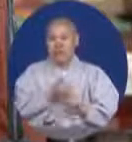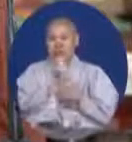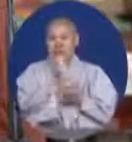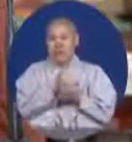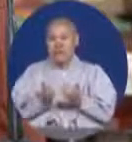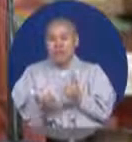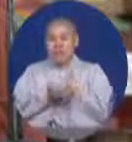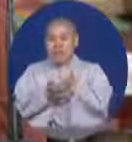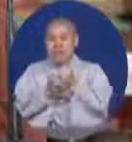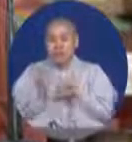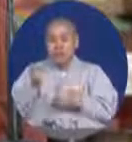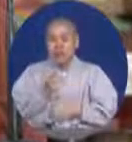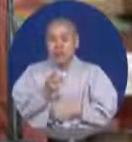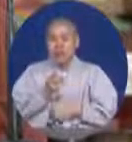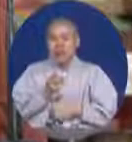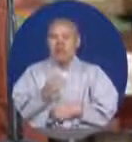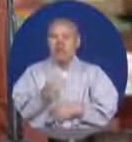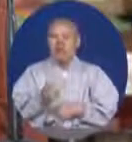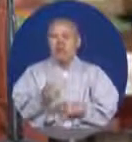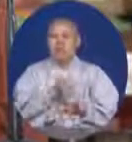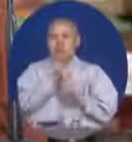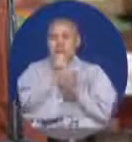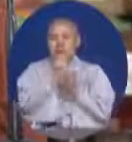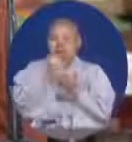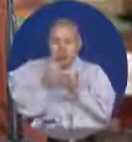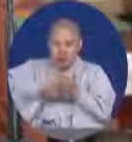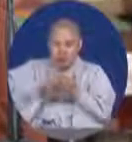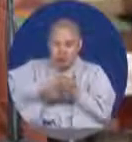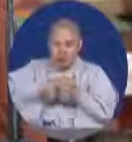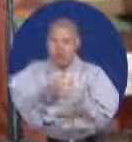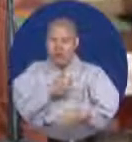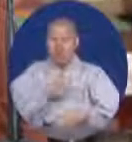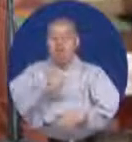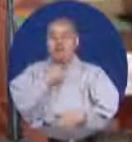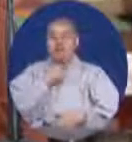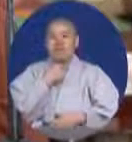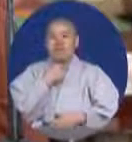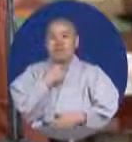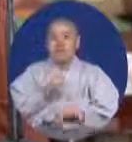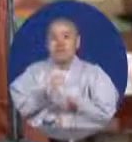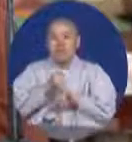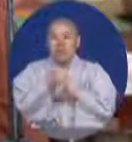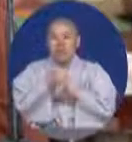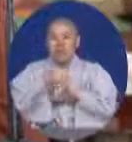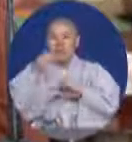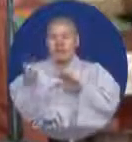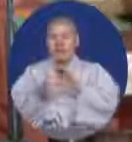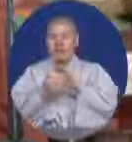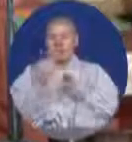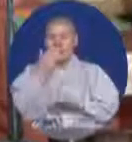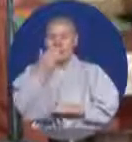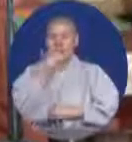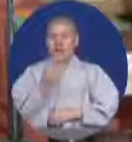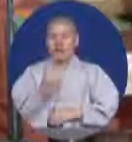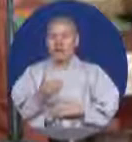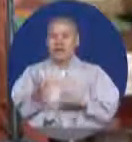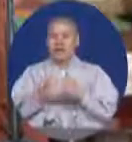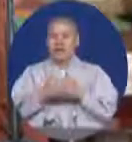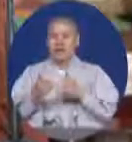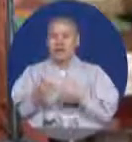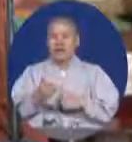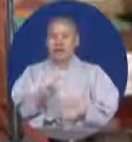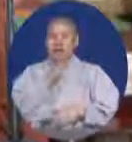하고 예불을 하는 서원은 반드시 이루어집니다. 그래서